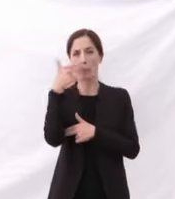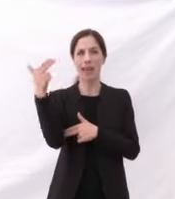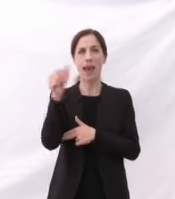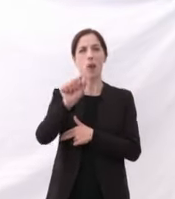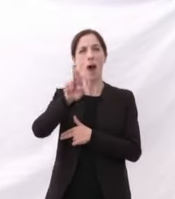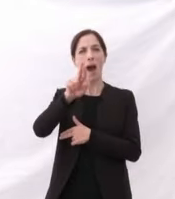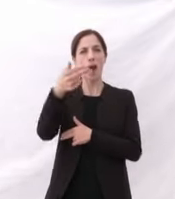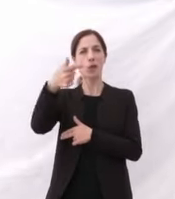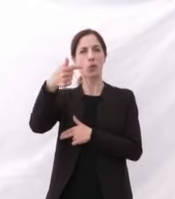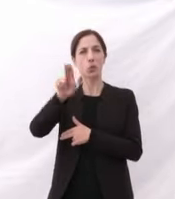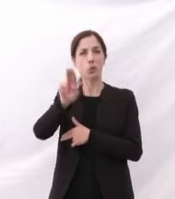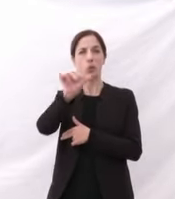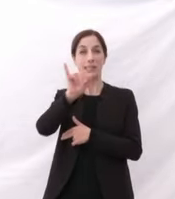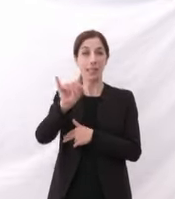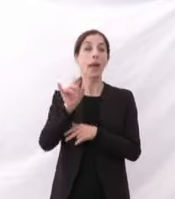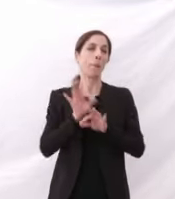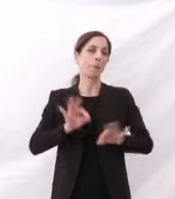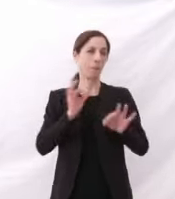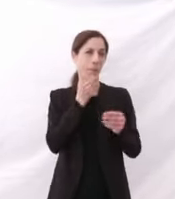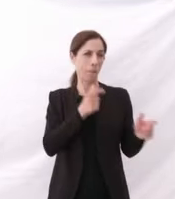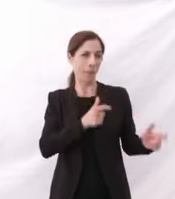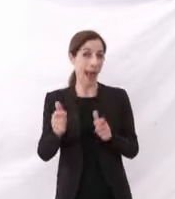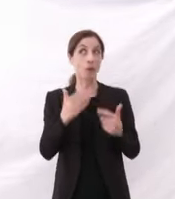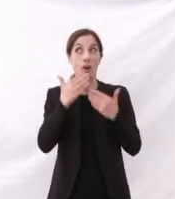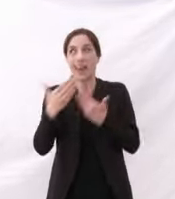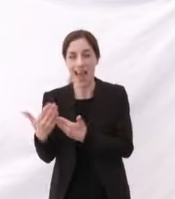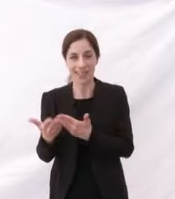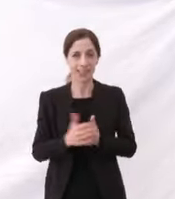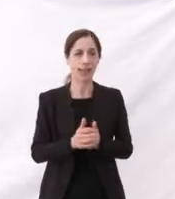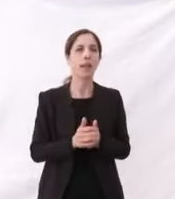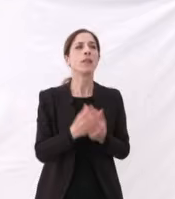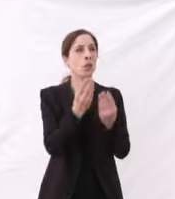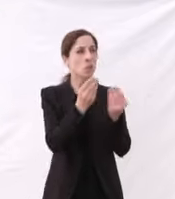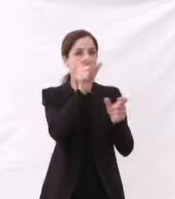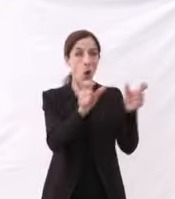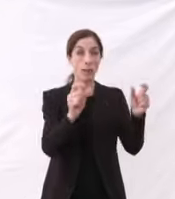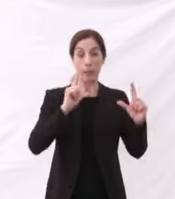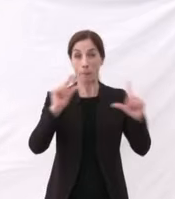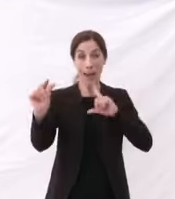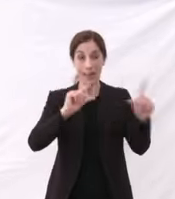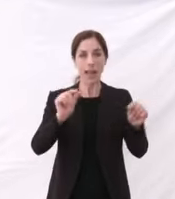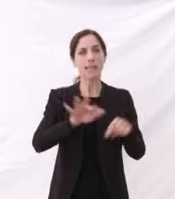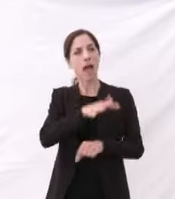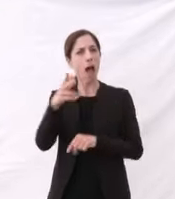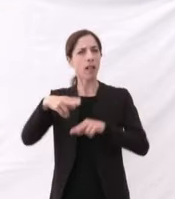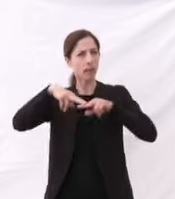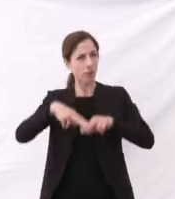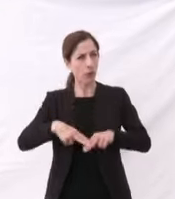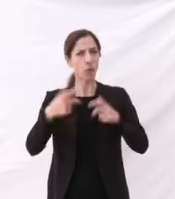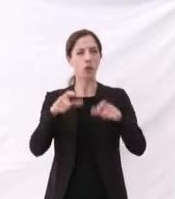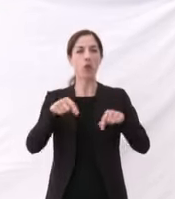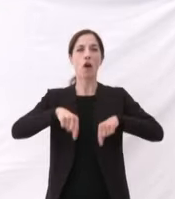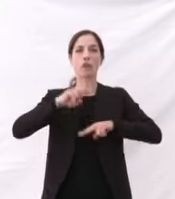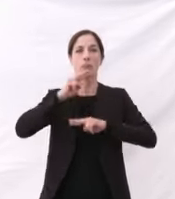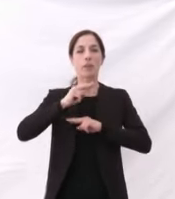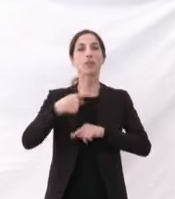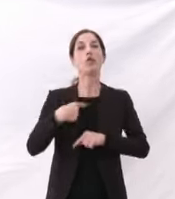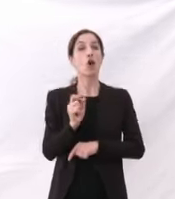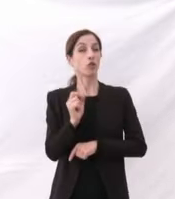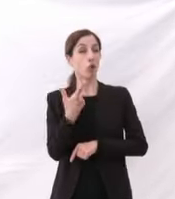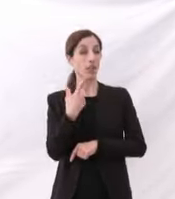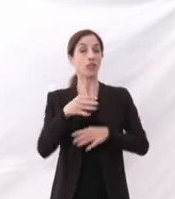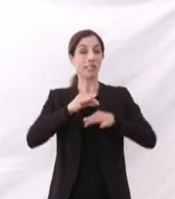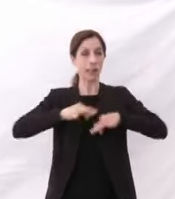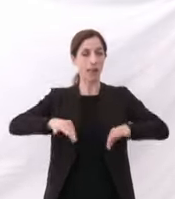ringraziamo, ha preparato il pranzo. Molti saranno in partenza, altri invece si fermano perché oggi pomeriggio ci sono 12 seminari più